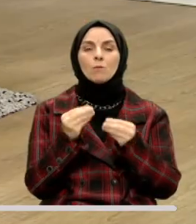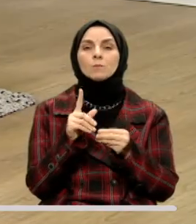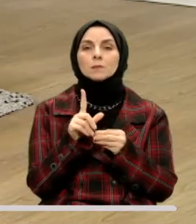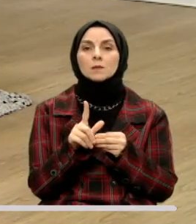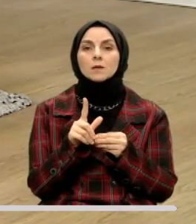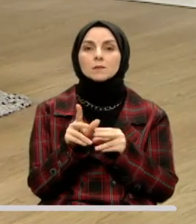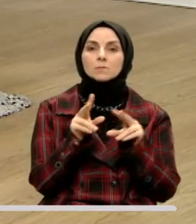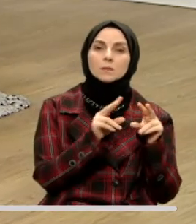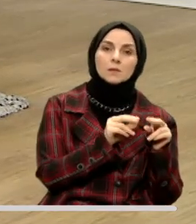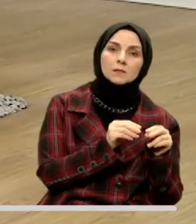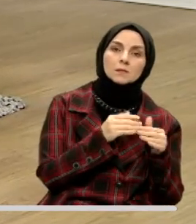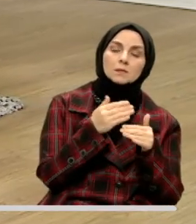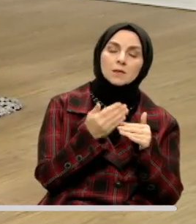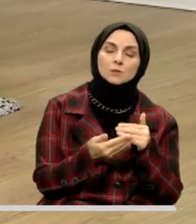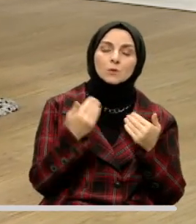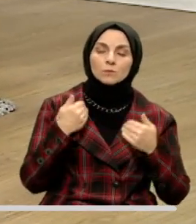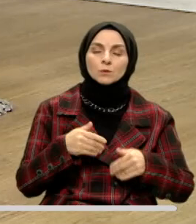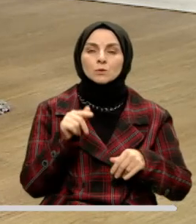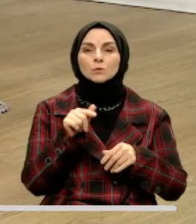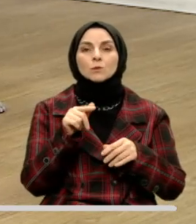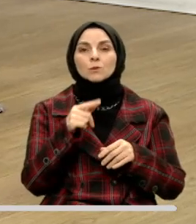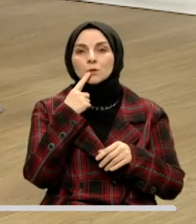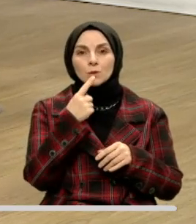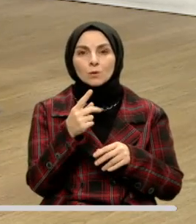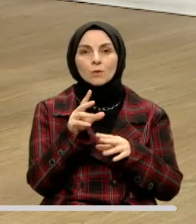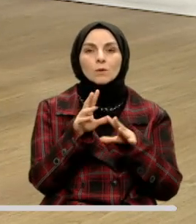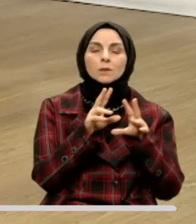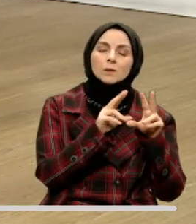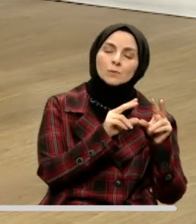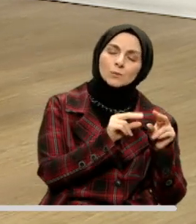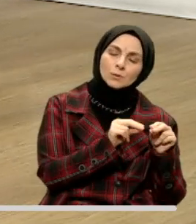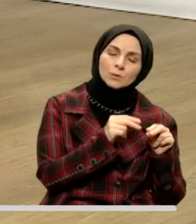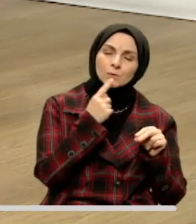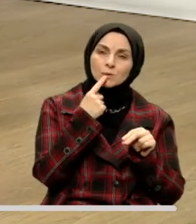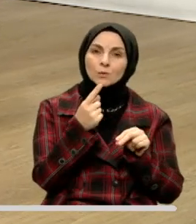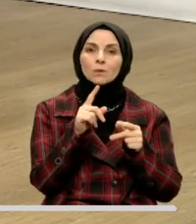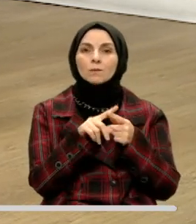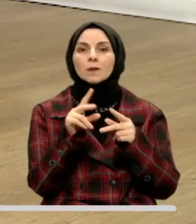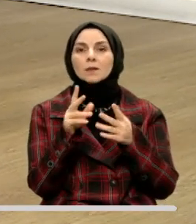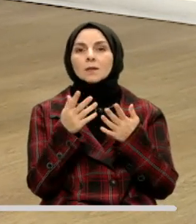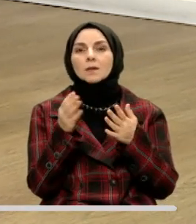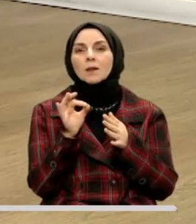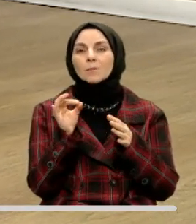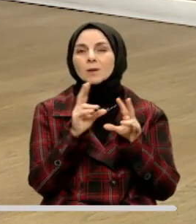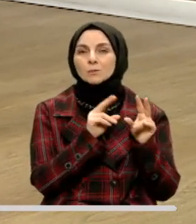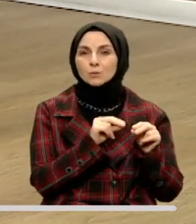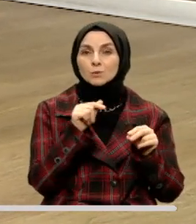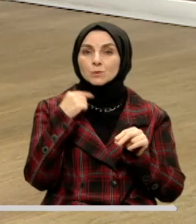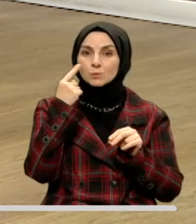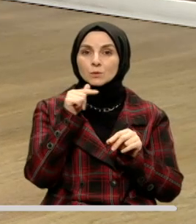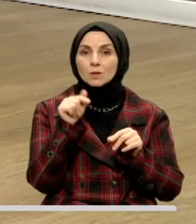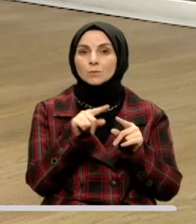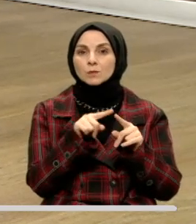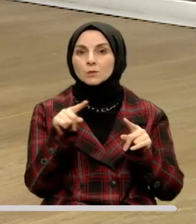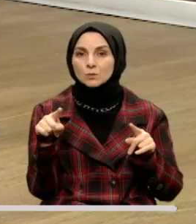şunu diyor, rahatla, gevşe, hadi uyuyabilirsin, hadi uyuyalım. Ve uykumuz geliyor, uyuyoruz. Dolayısıyla buradaki